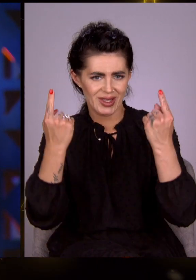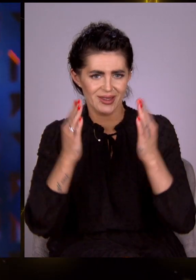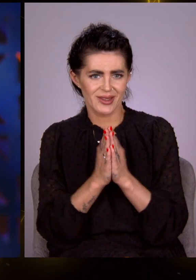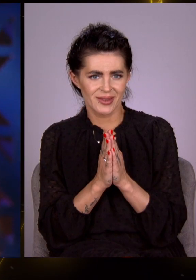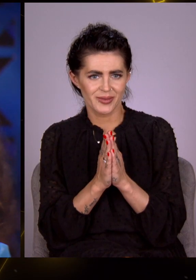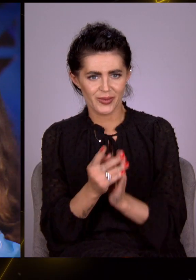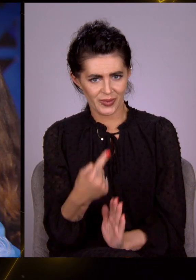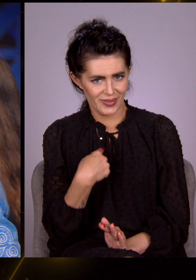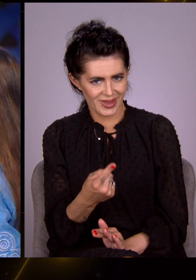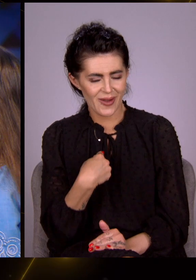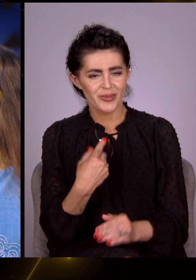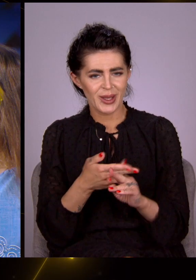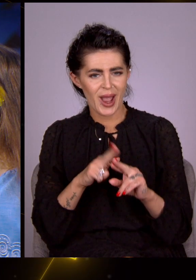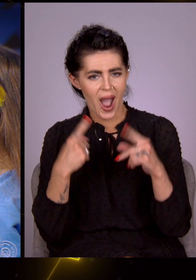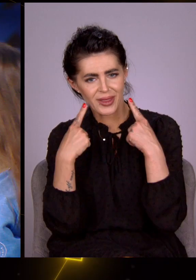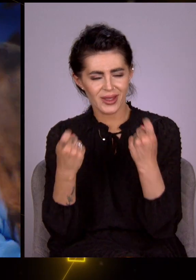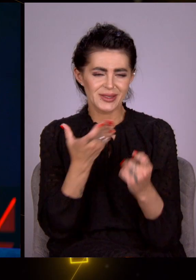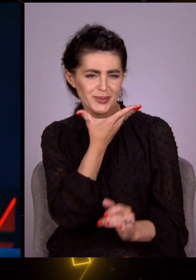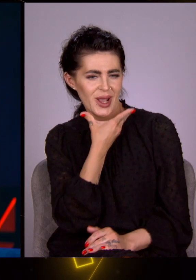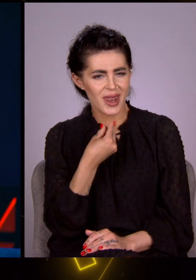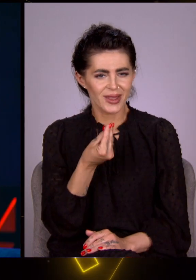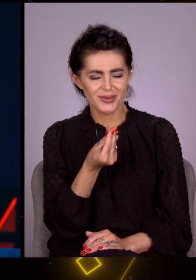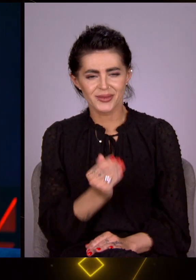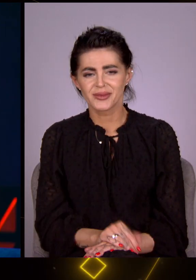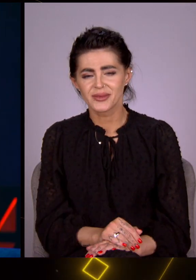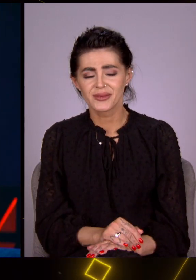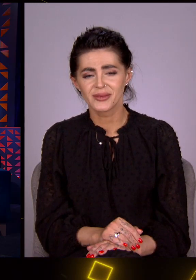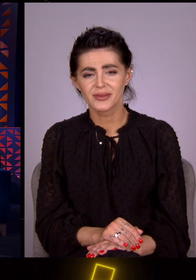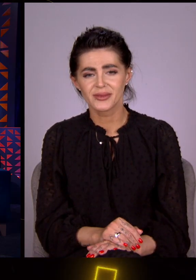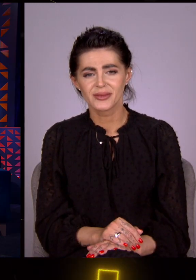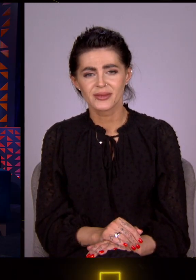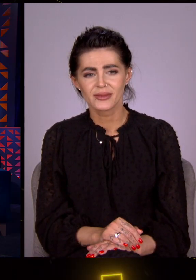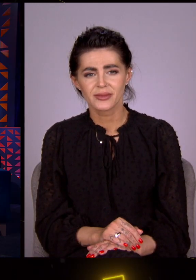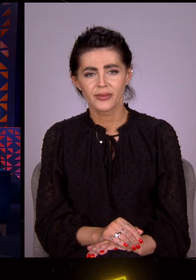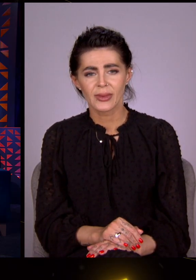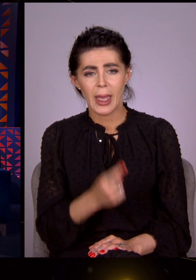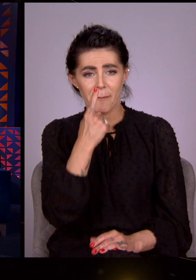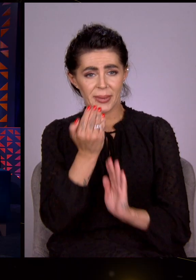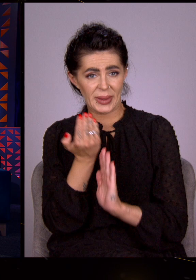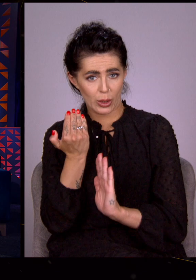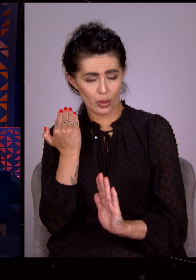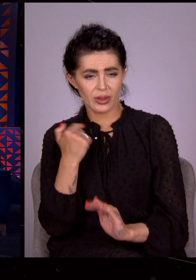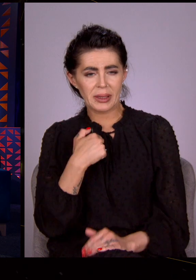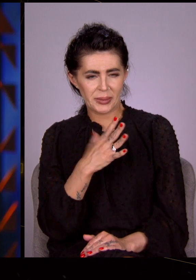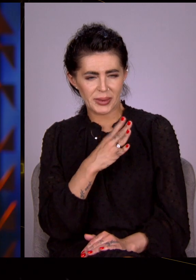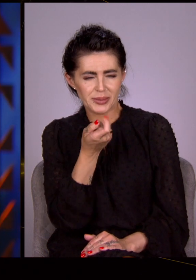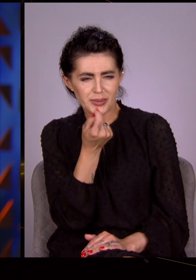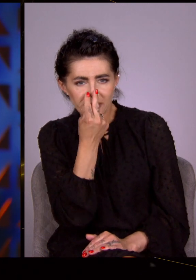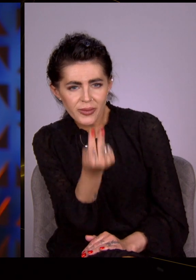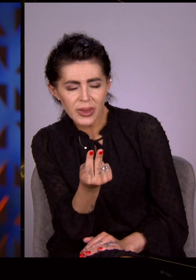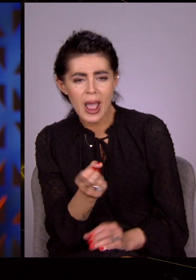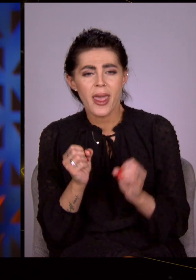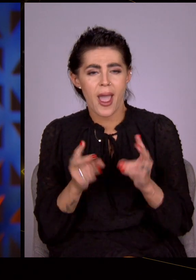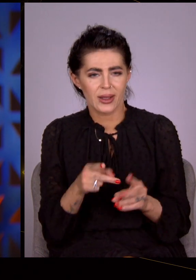такі гарненькі тепер віночка, так? Да? Сідай. Іринко, ми напередодні трошки підгледіли, як ти робиш